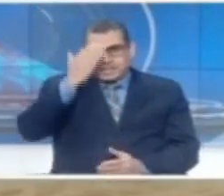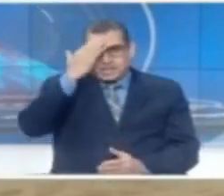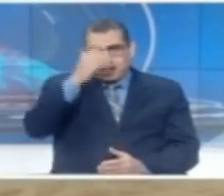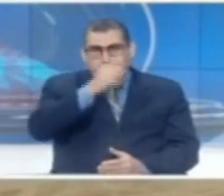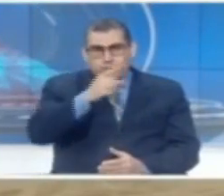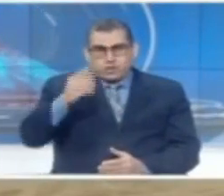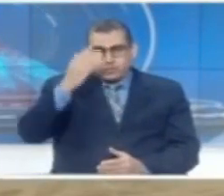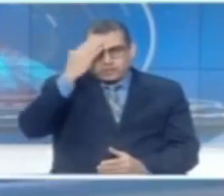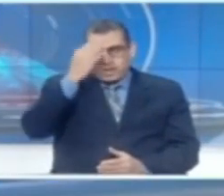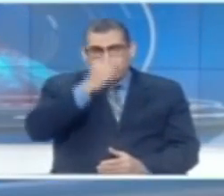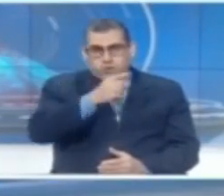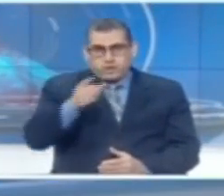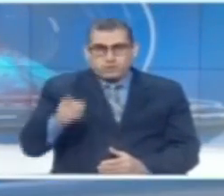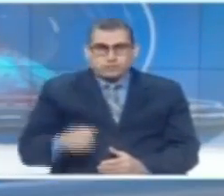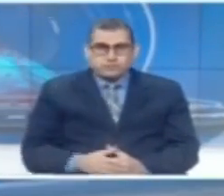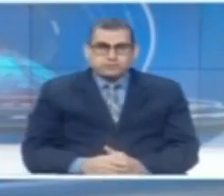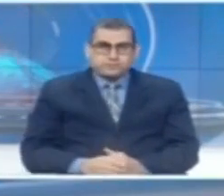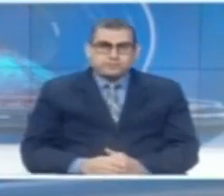سلام عليكم.